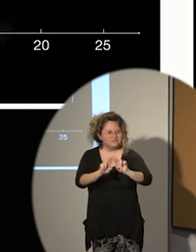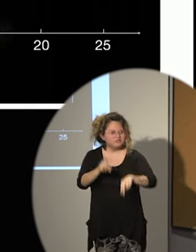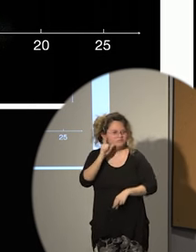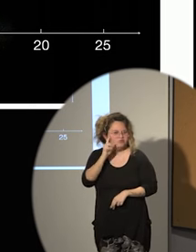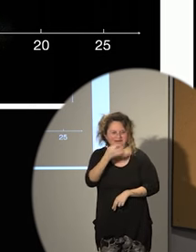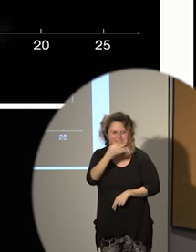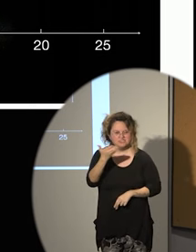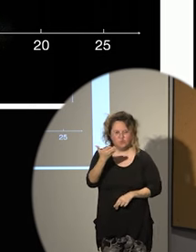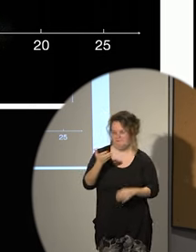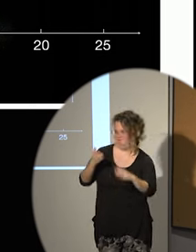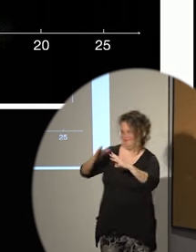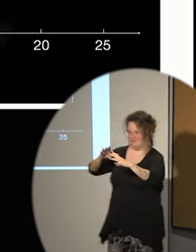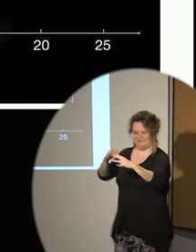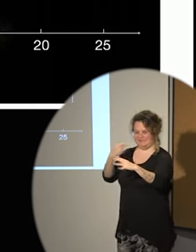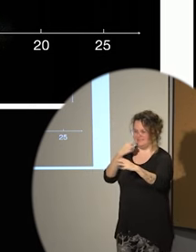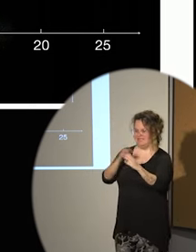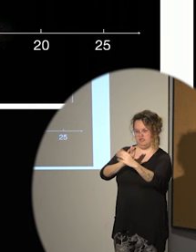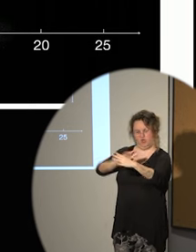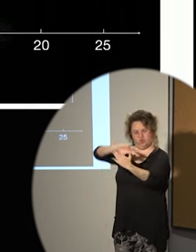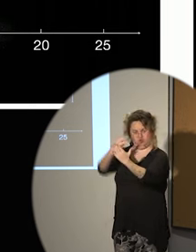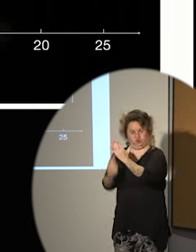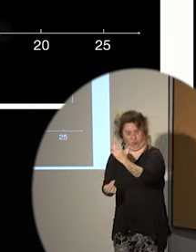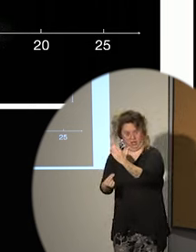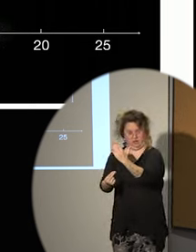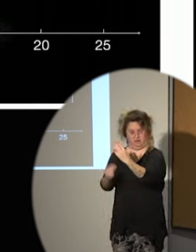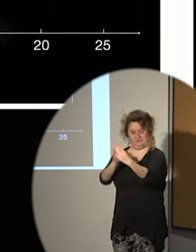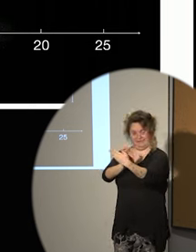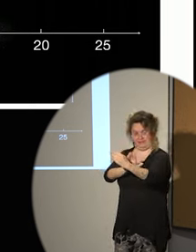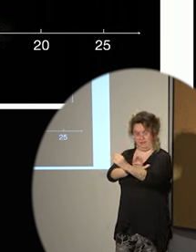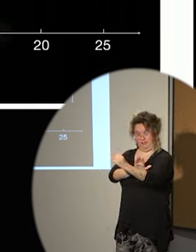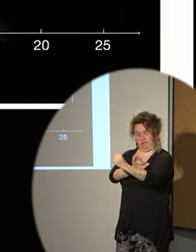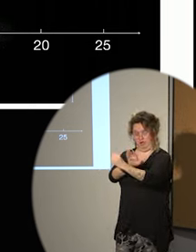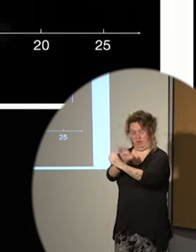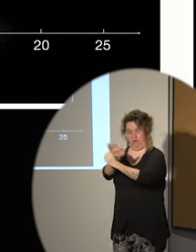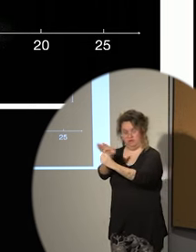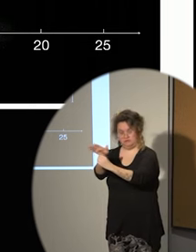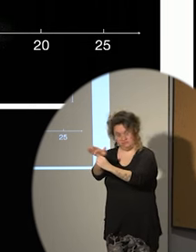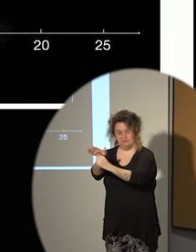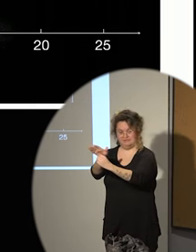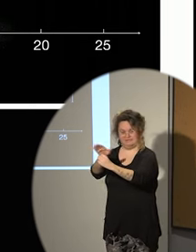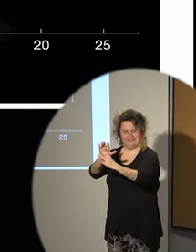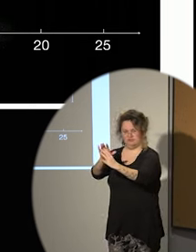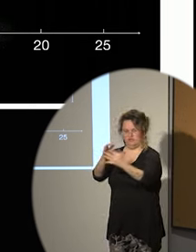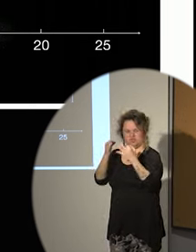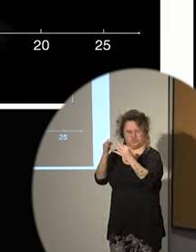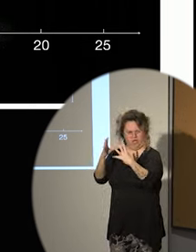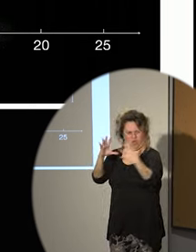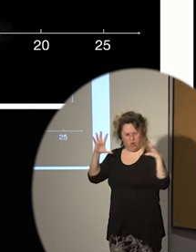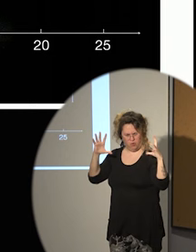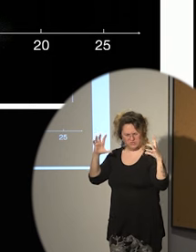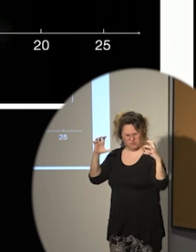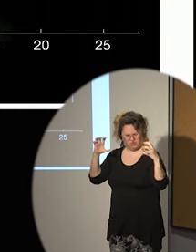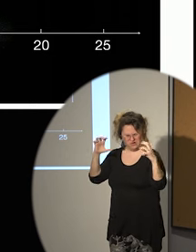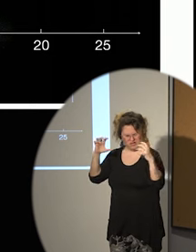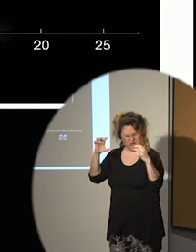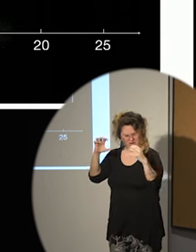contraction des temps, donc un changement des temps. En fait, quand vous passez l'horizon du trou noir, cette contraction devient une inversion, en fait. C'est la seule façon que je peux vous